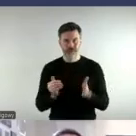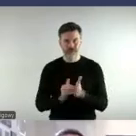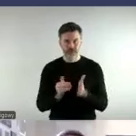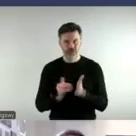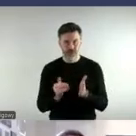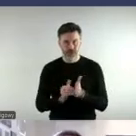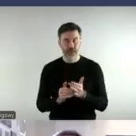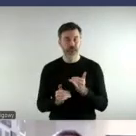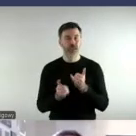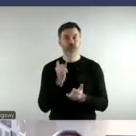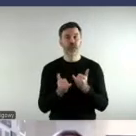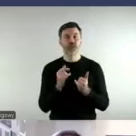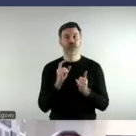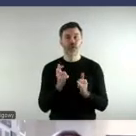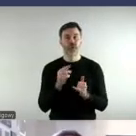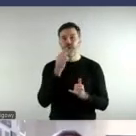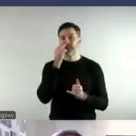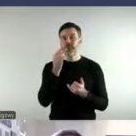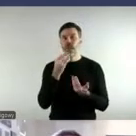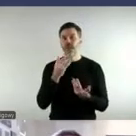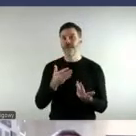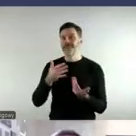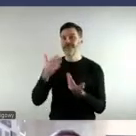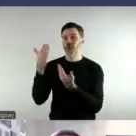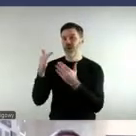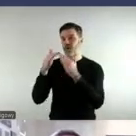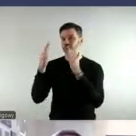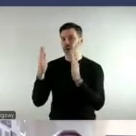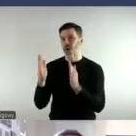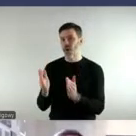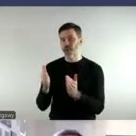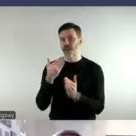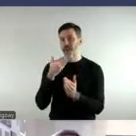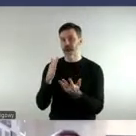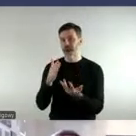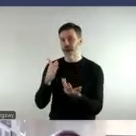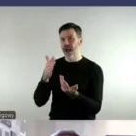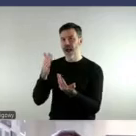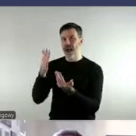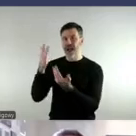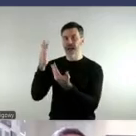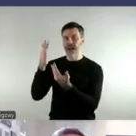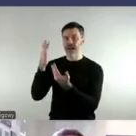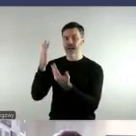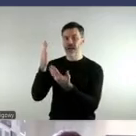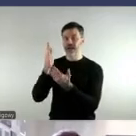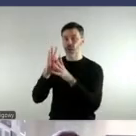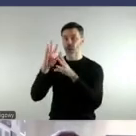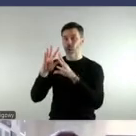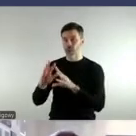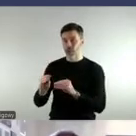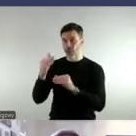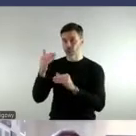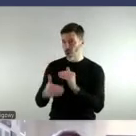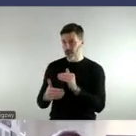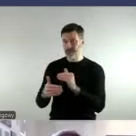necessary. pożarów, tak jak widzicie Państwo, pożarów domów, niestety For example, in the case of zdarzenie kryzysowe nie fires in kończy się na ugaszeniu houses, pożaru. the crisis does